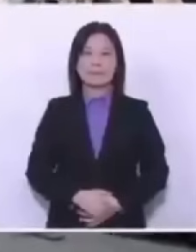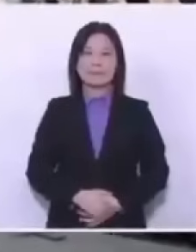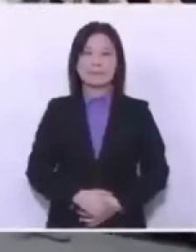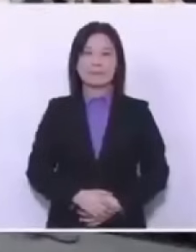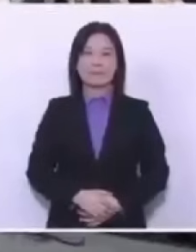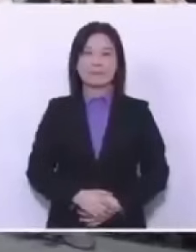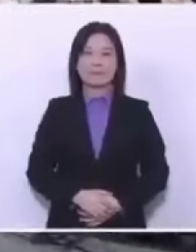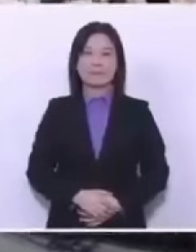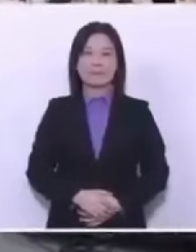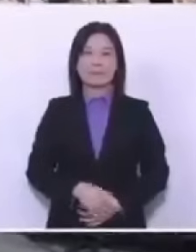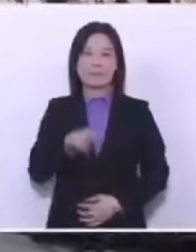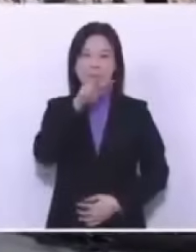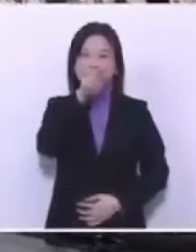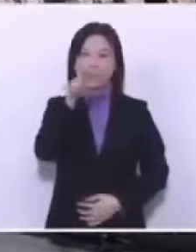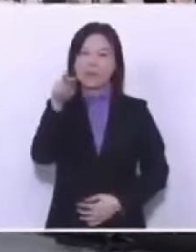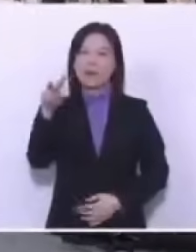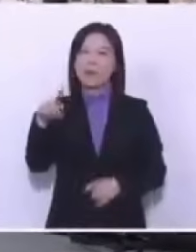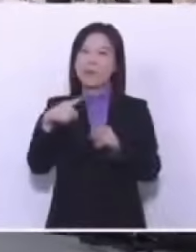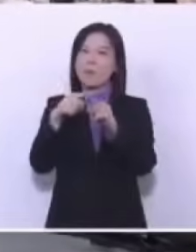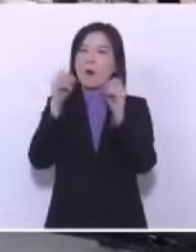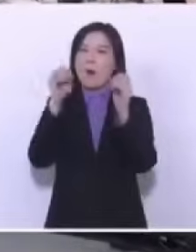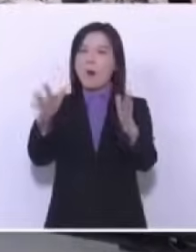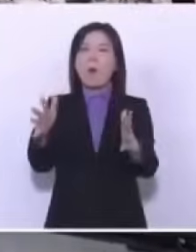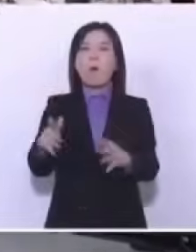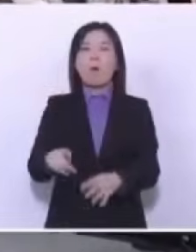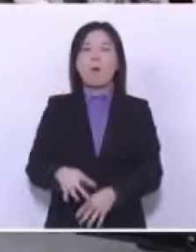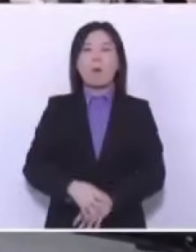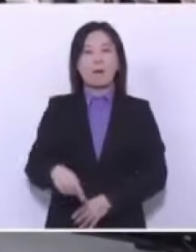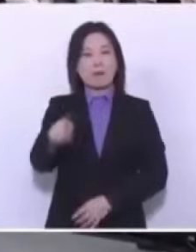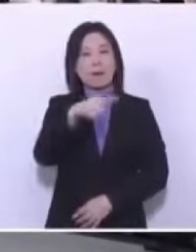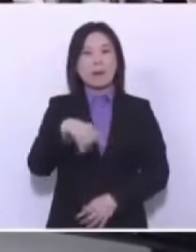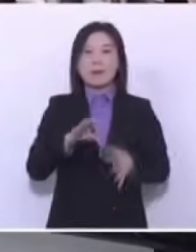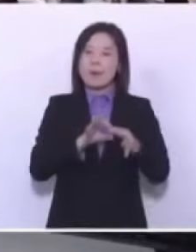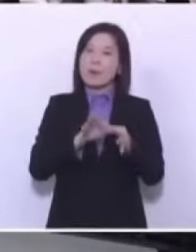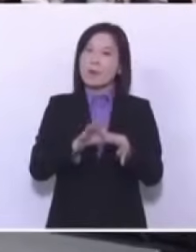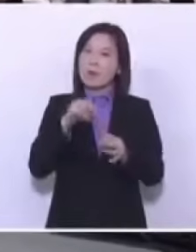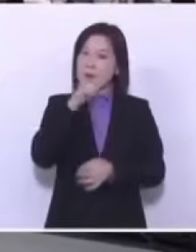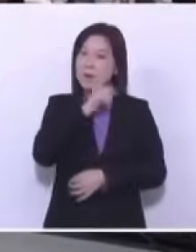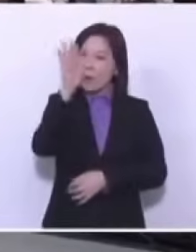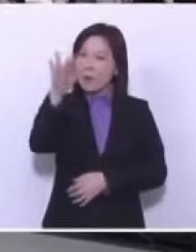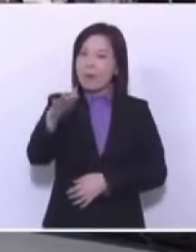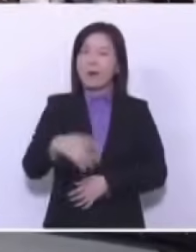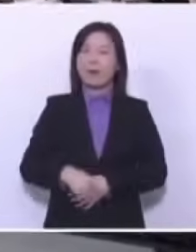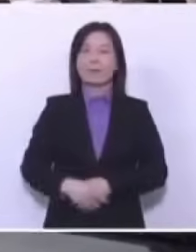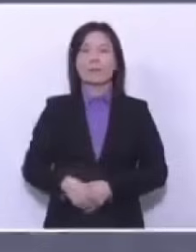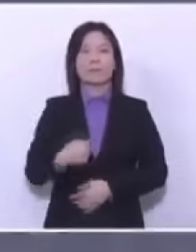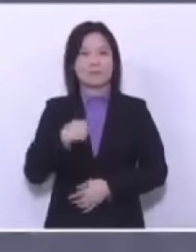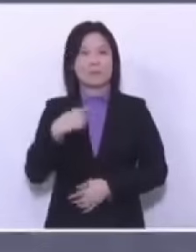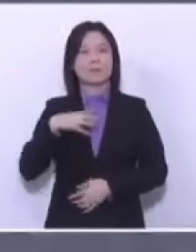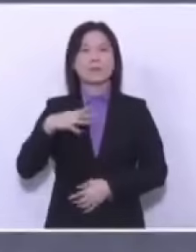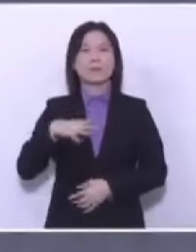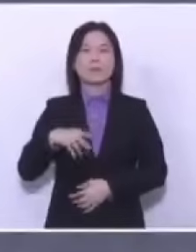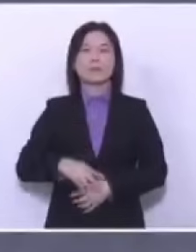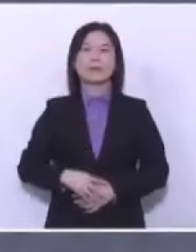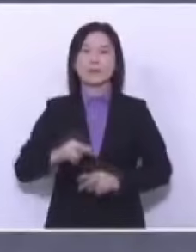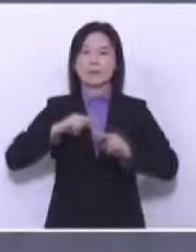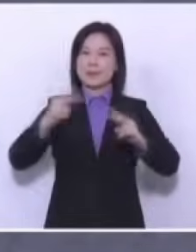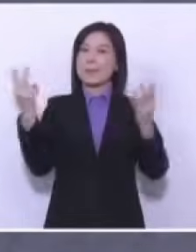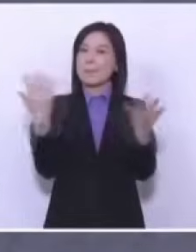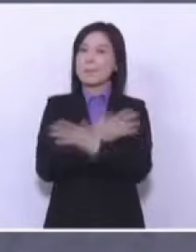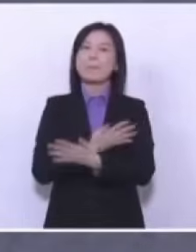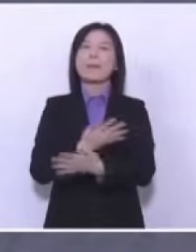当我看到这么多人，看到你们关心国家的未来，我知道改变已经发